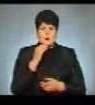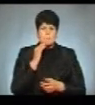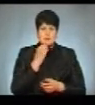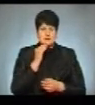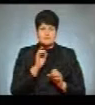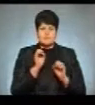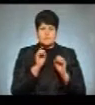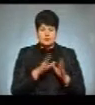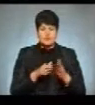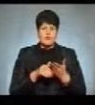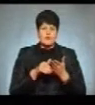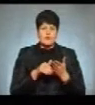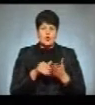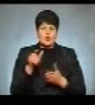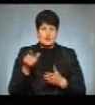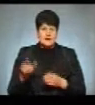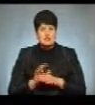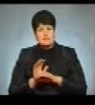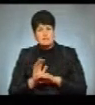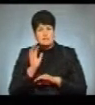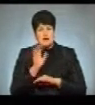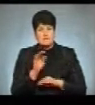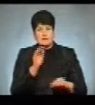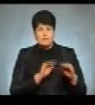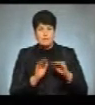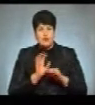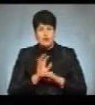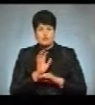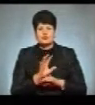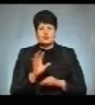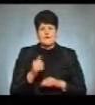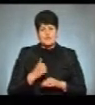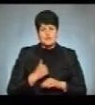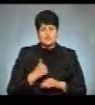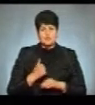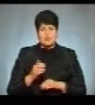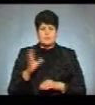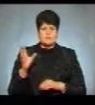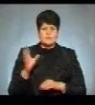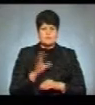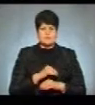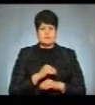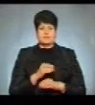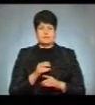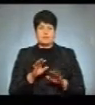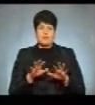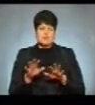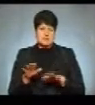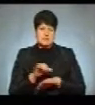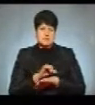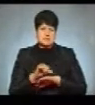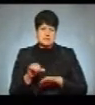волонтерам логістичного центру, які відправлять поштою військовим на усі передові позиції, повідомила директор з навчально-виховної роботи цього